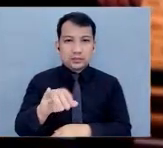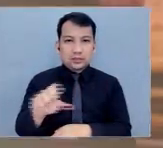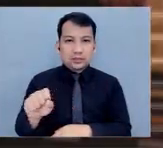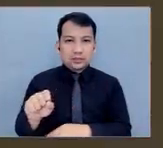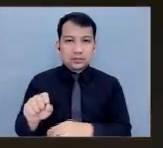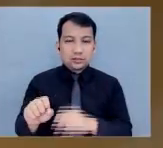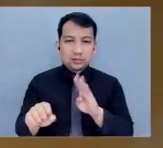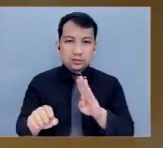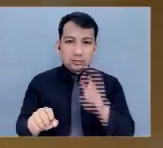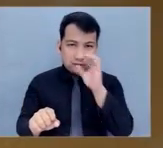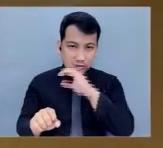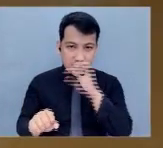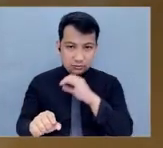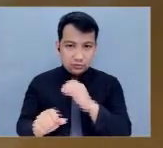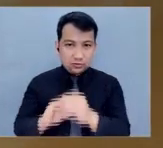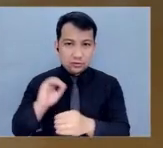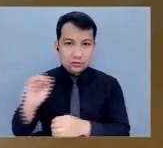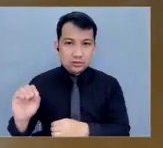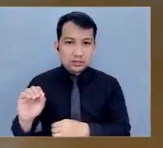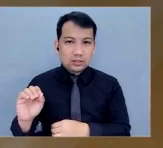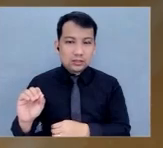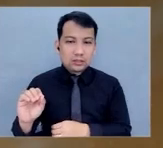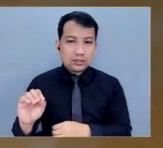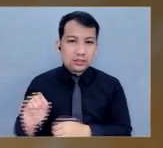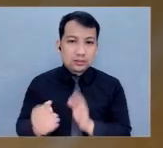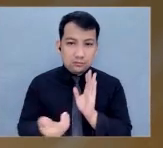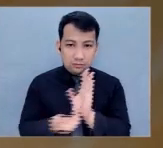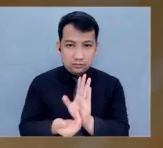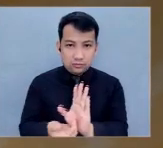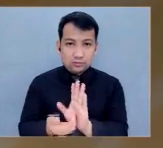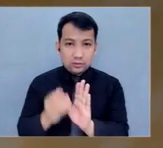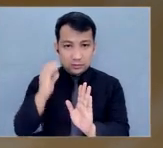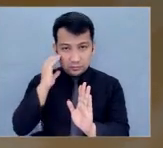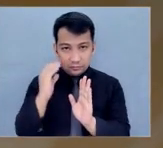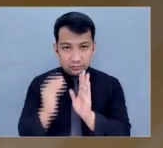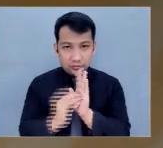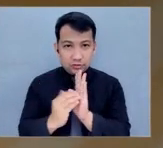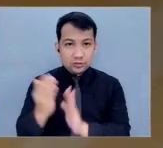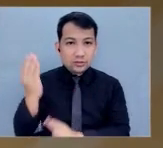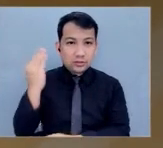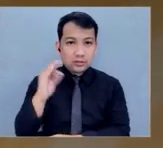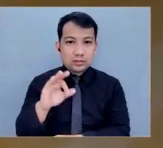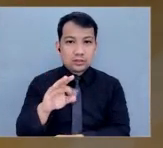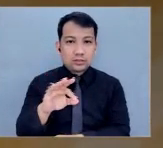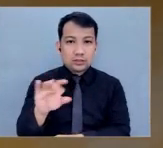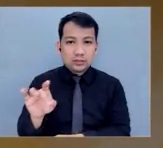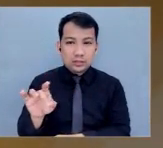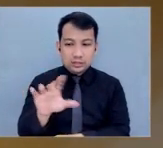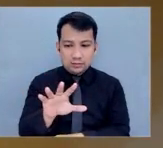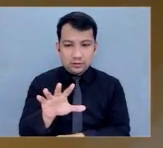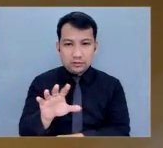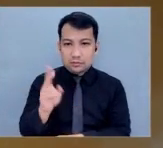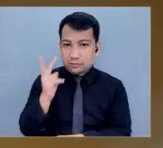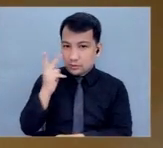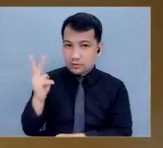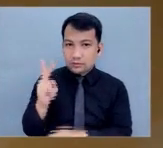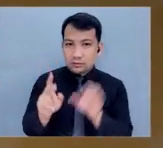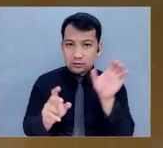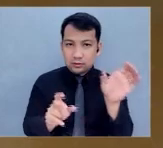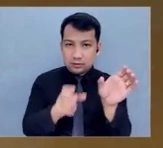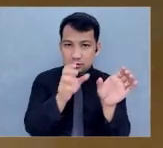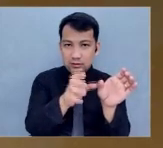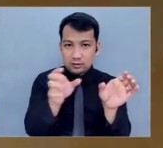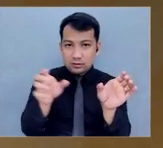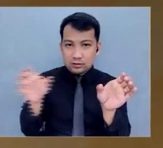Cebu. Patunay niyan ang mga larawang kuha noong 1895. Makikitang nakakabit ang mga panel sa pulpito